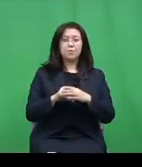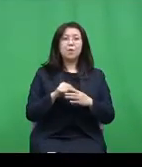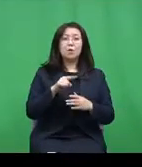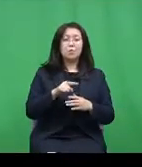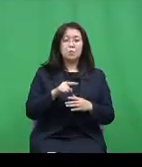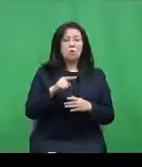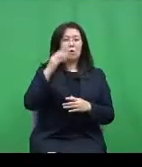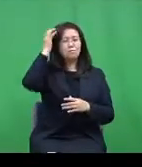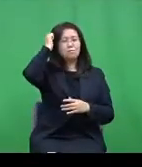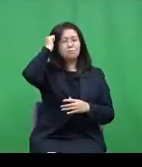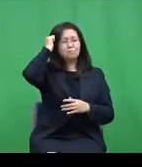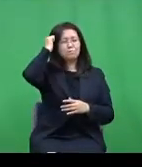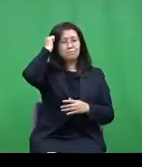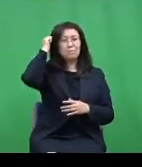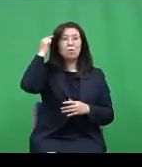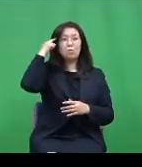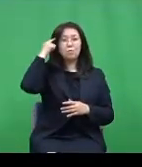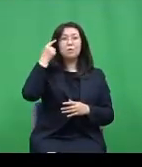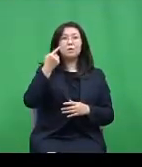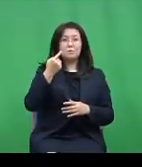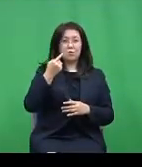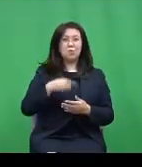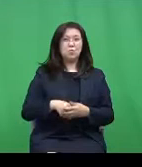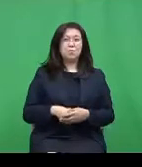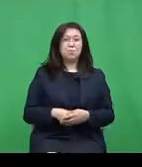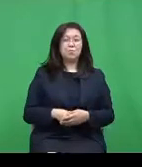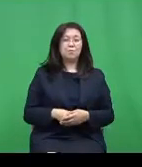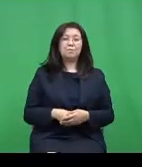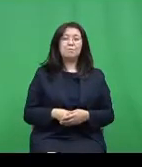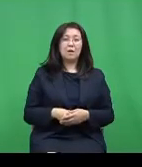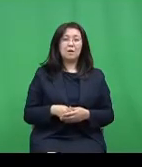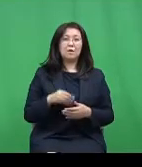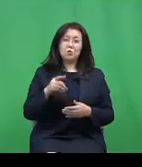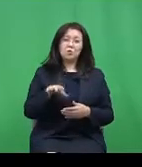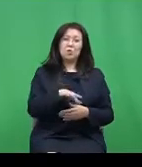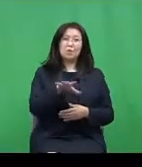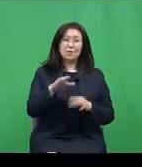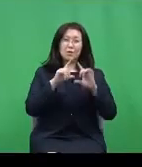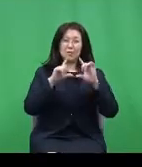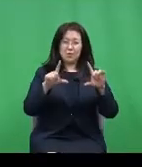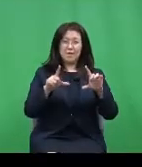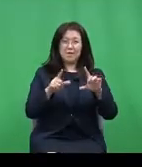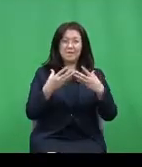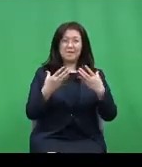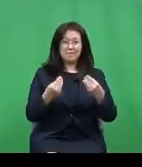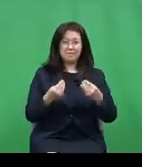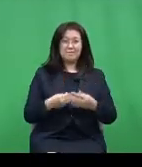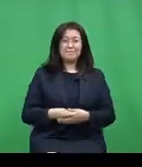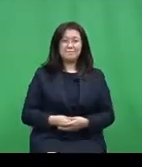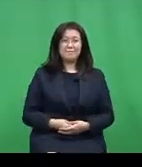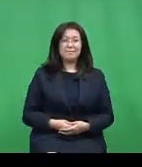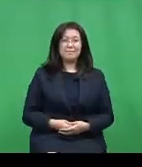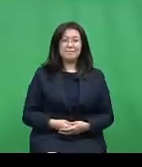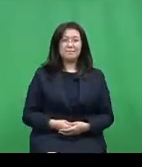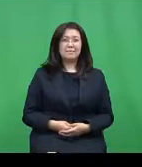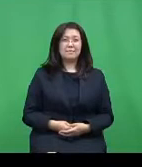このこともですね、まあ大変印象深いなと思っております。まあというようなことでお答えにさ